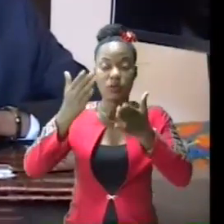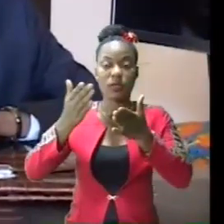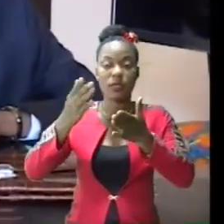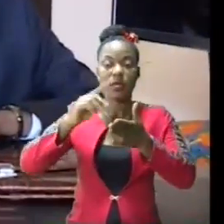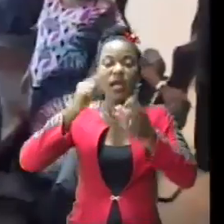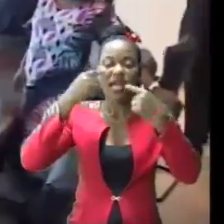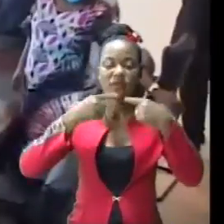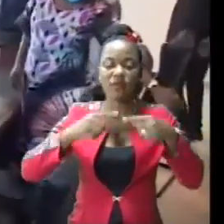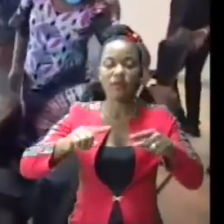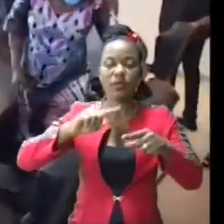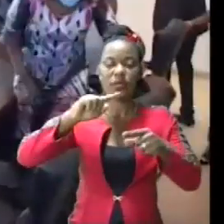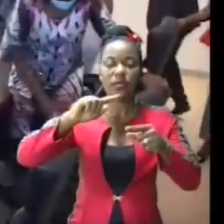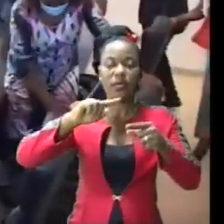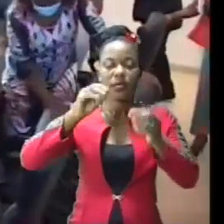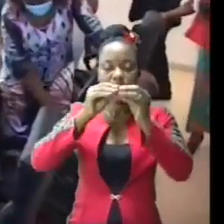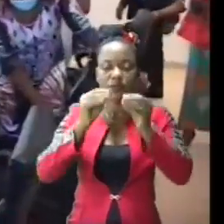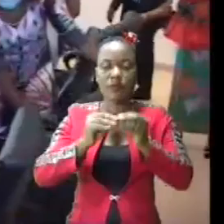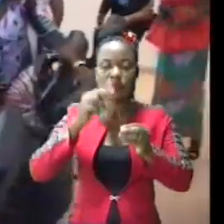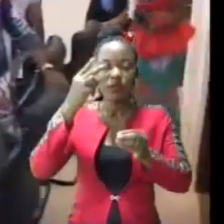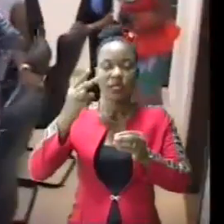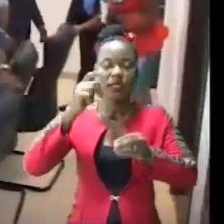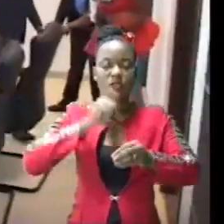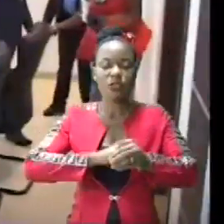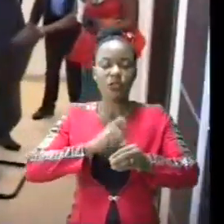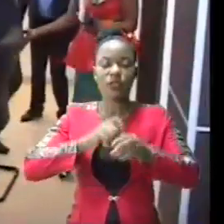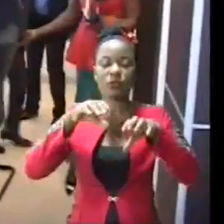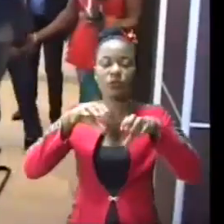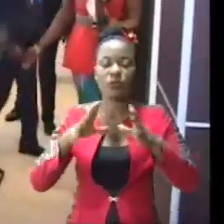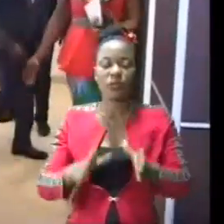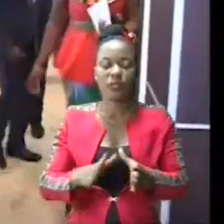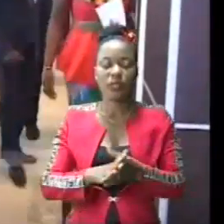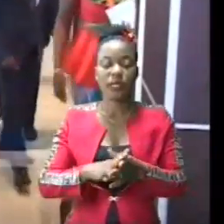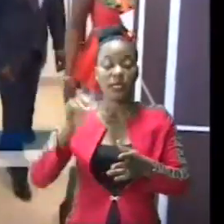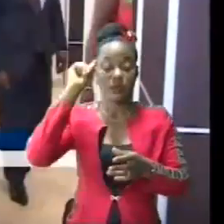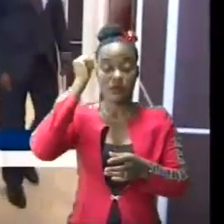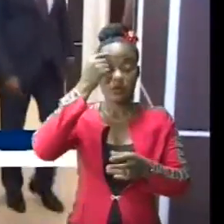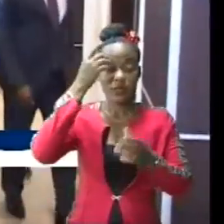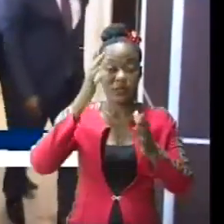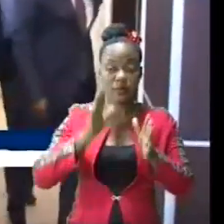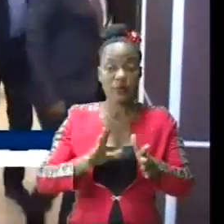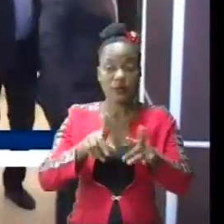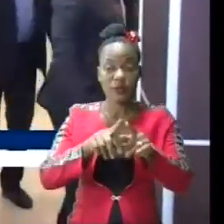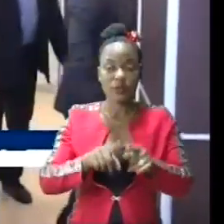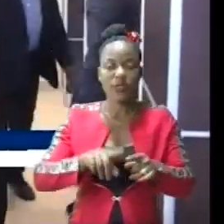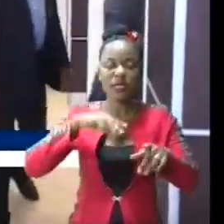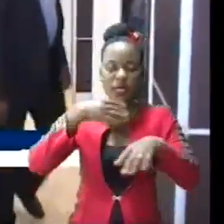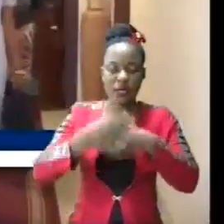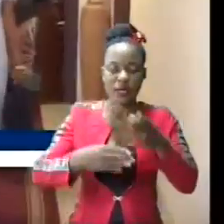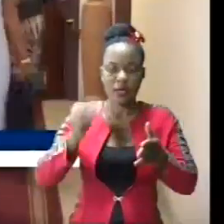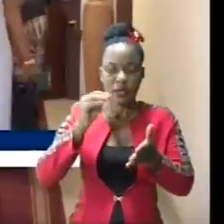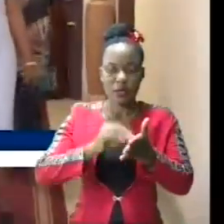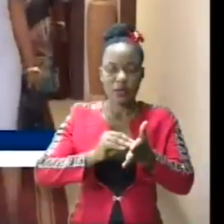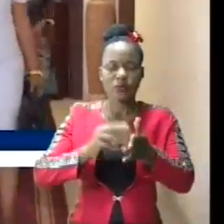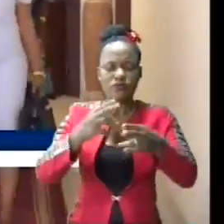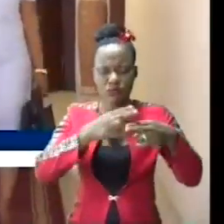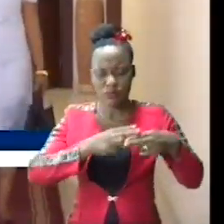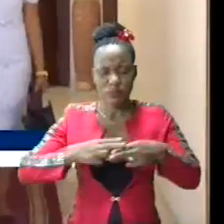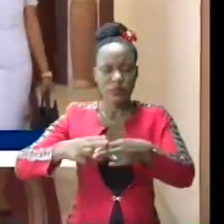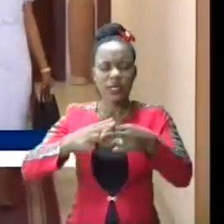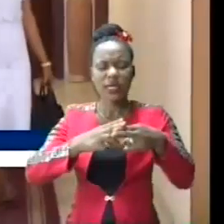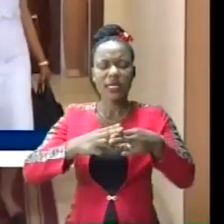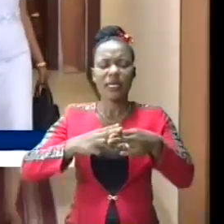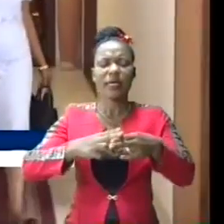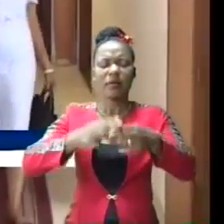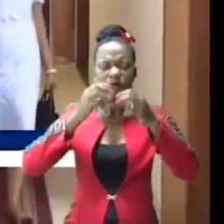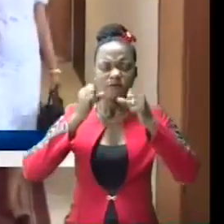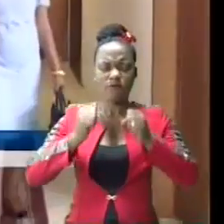numéro 2 de la justice congolaise. Et de conclure, le gouvernement a redoublé de vigilance pour